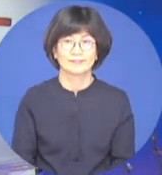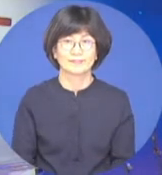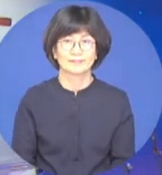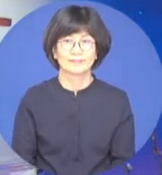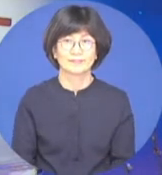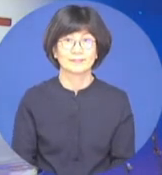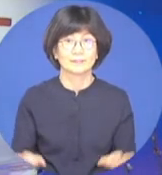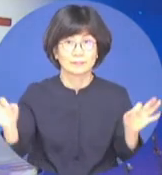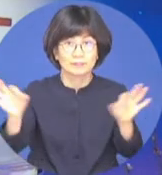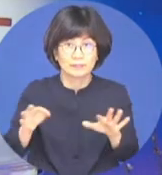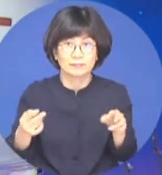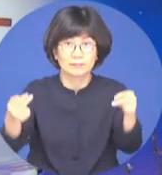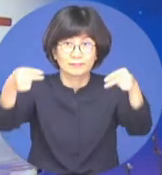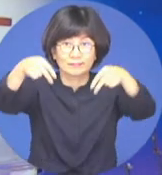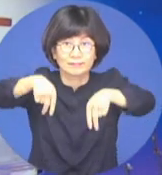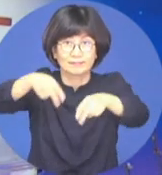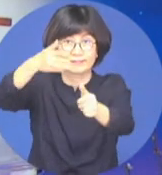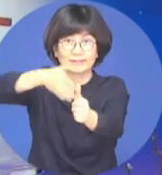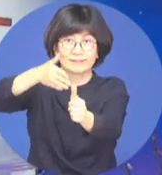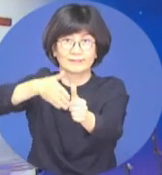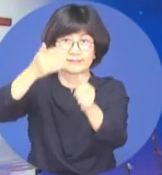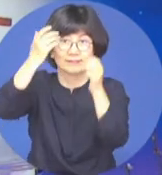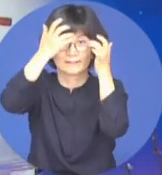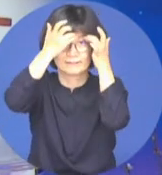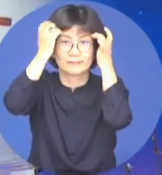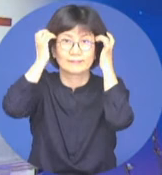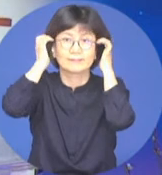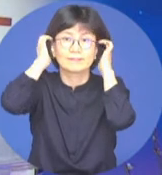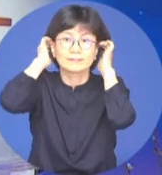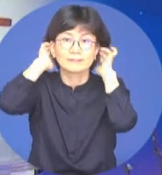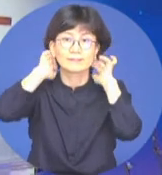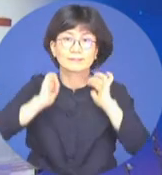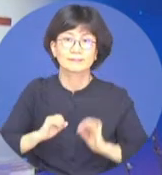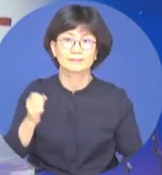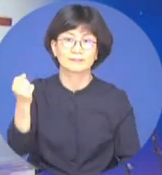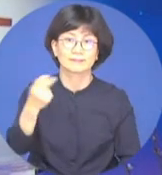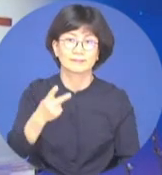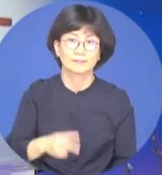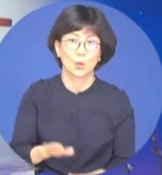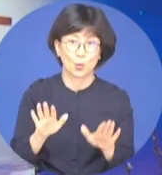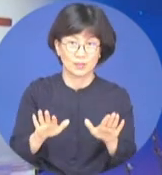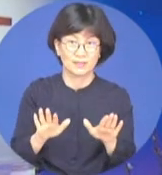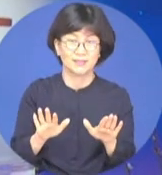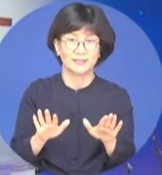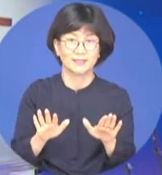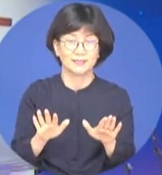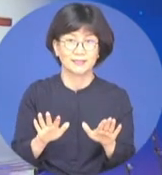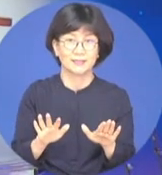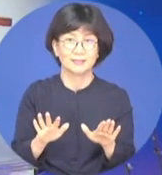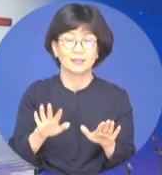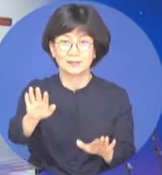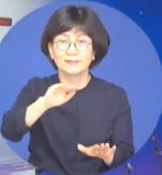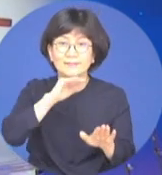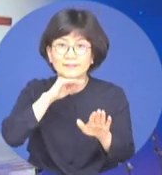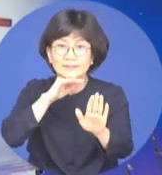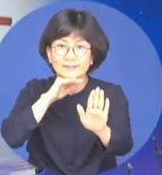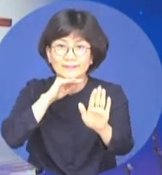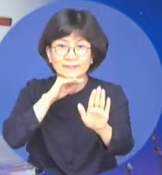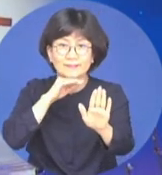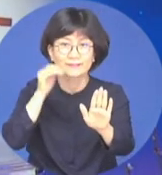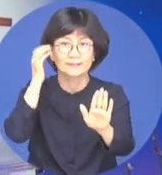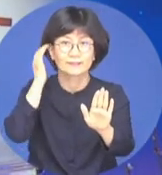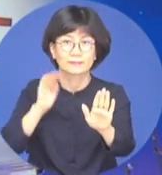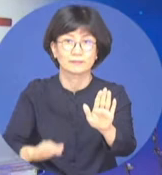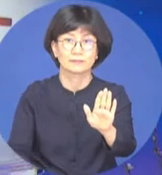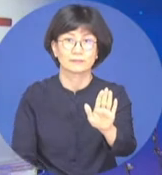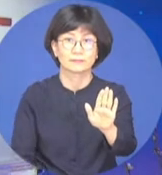잠깐 자리에서 일어주겠습니까? 예. 예, 그리고 오늘 같이 잠깐만요. 잠깐 오늘 여기 기록